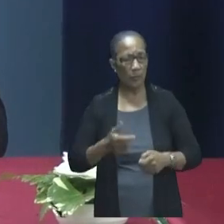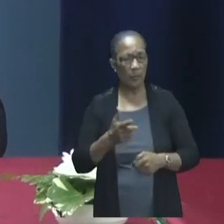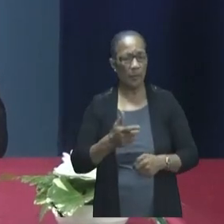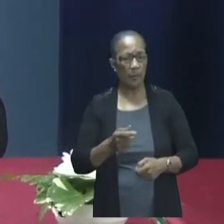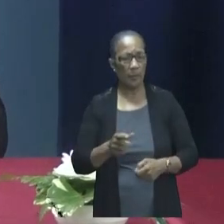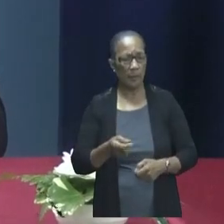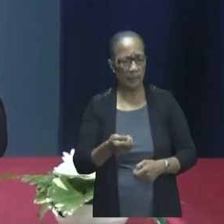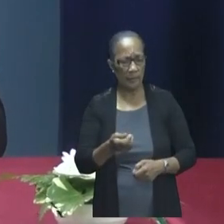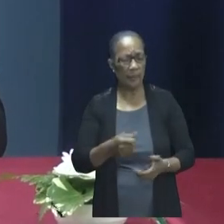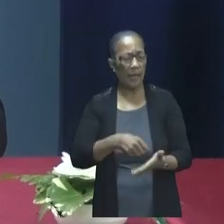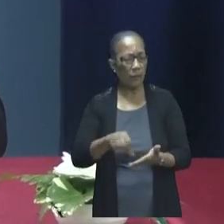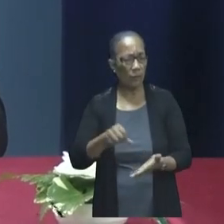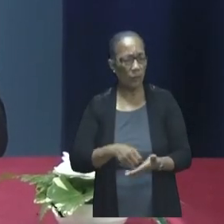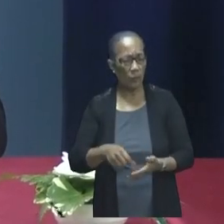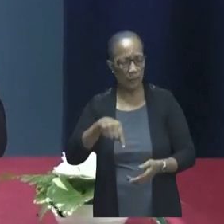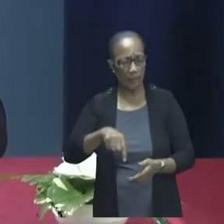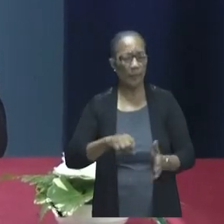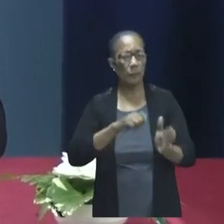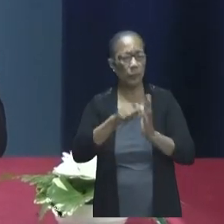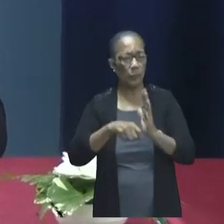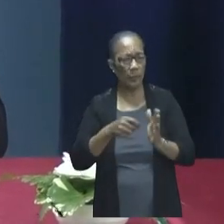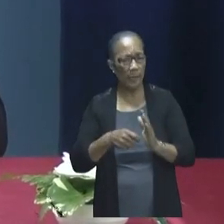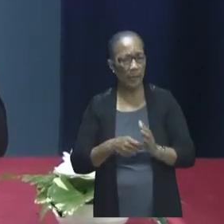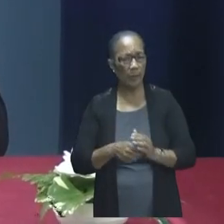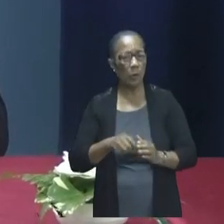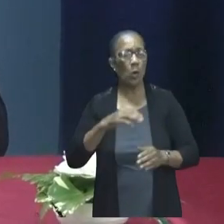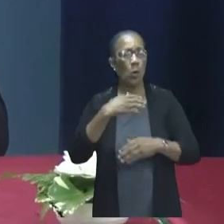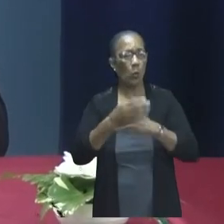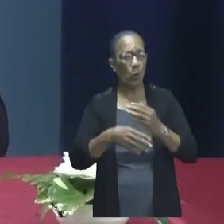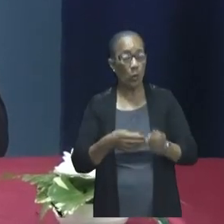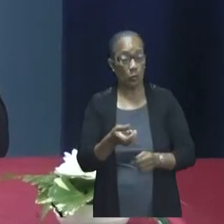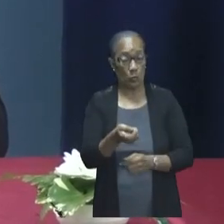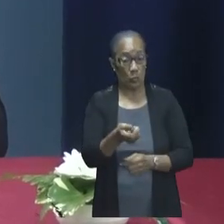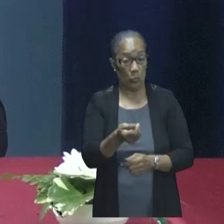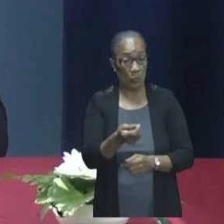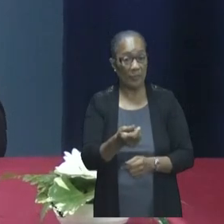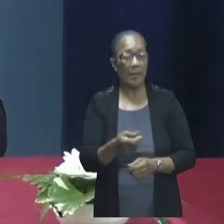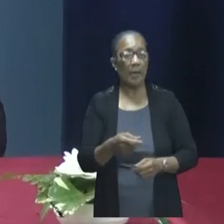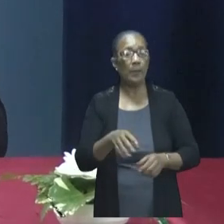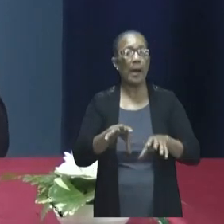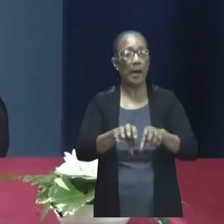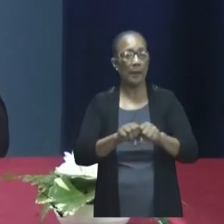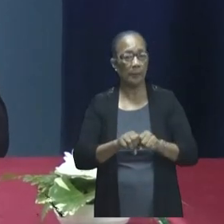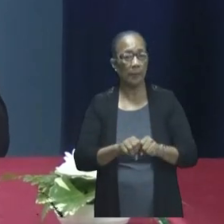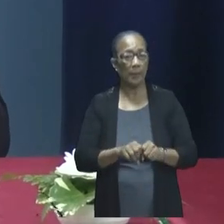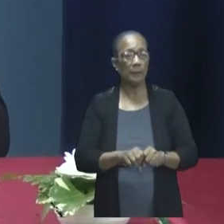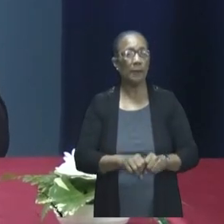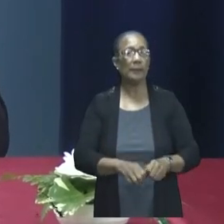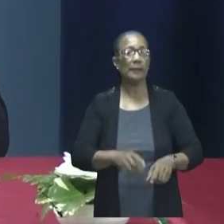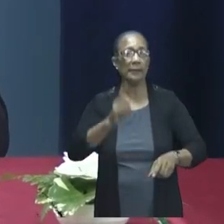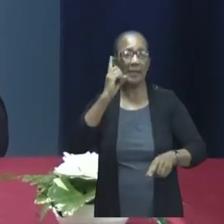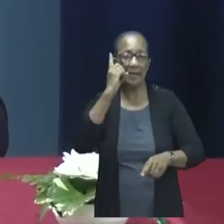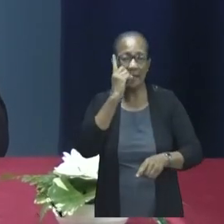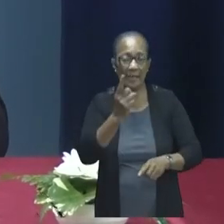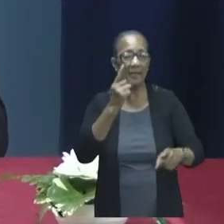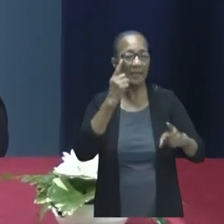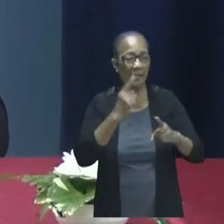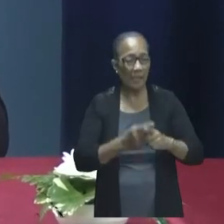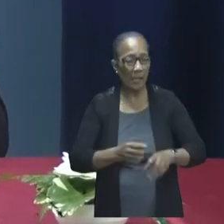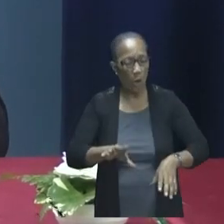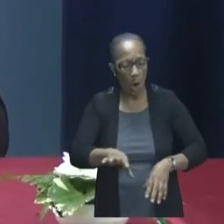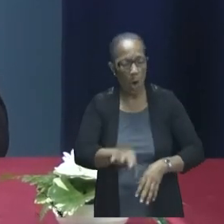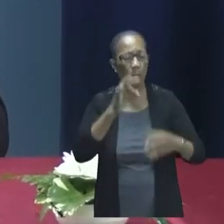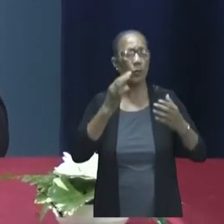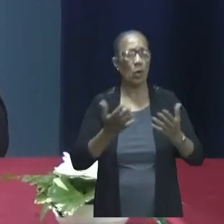miljoen dit project heb ik besloten wordt duurzaam aangepakt de is het voor een ze hadden topless map precies dat project kost